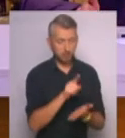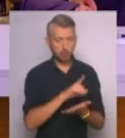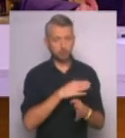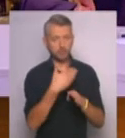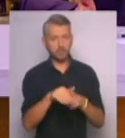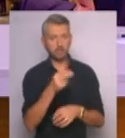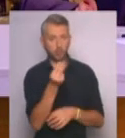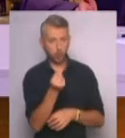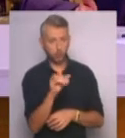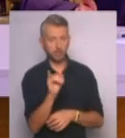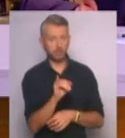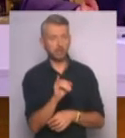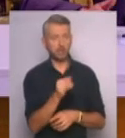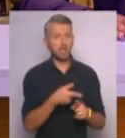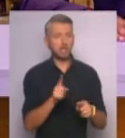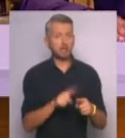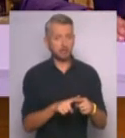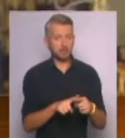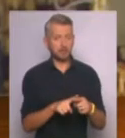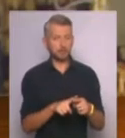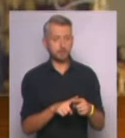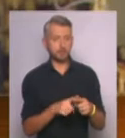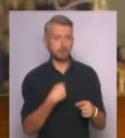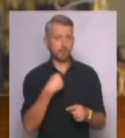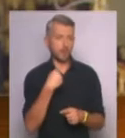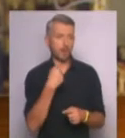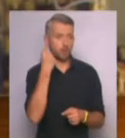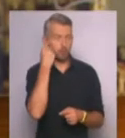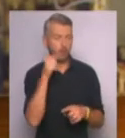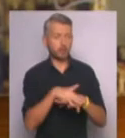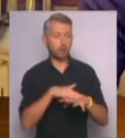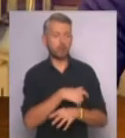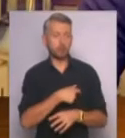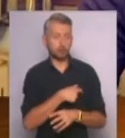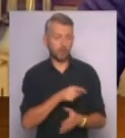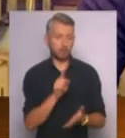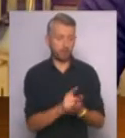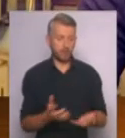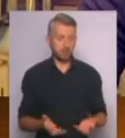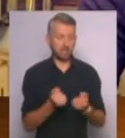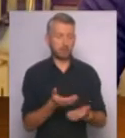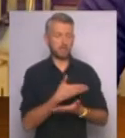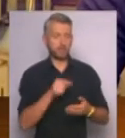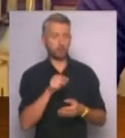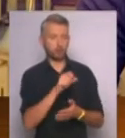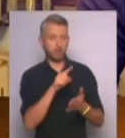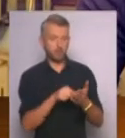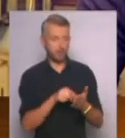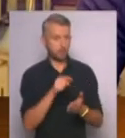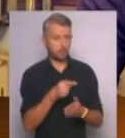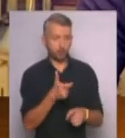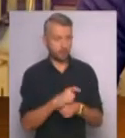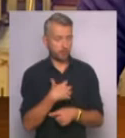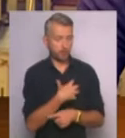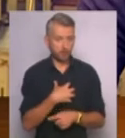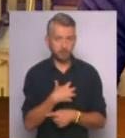кошти. І це мають, я думаю, і народні депутати нас підтримати в цьому питанні, тому що вона дійсно є обґрунтованою і